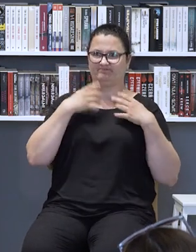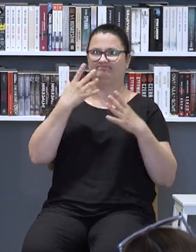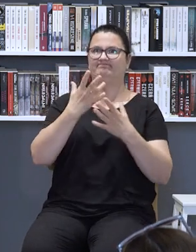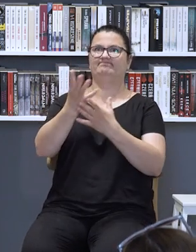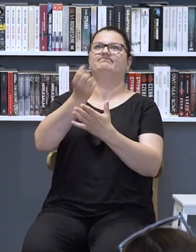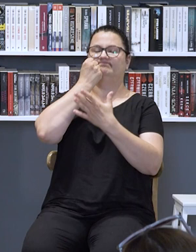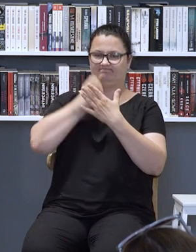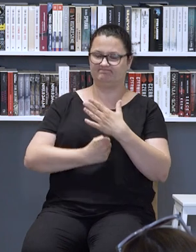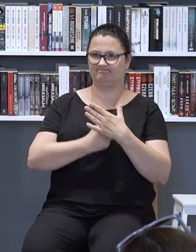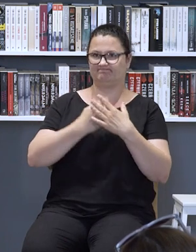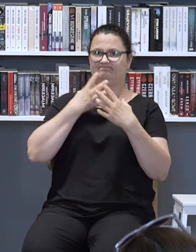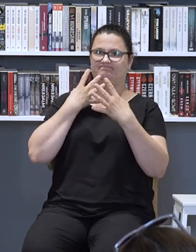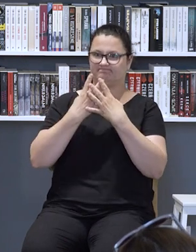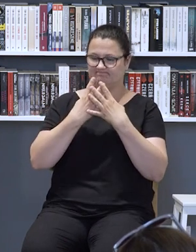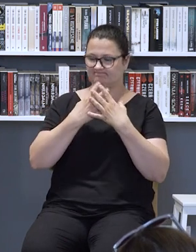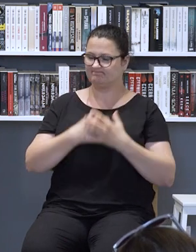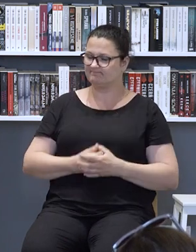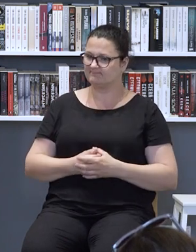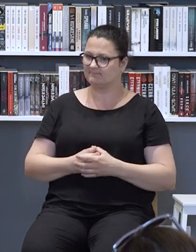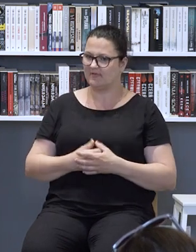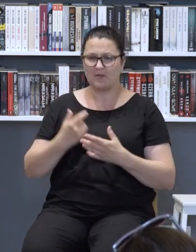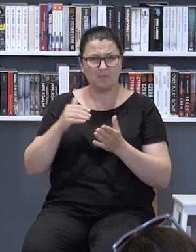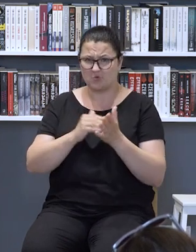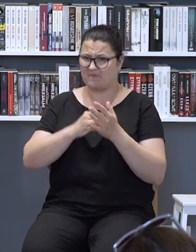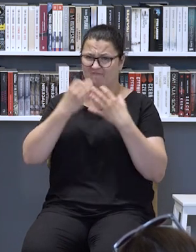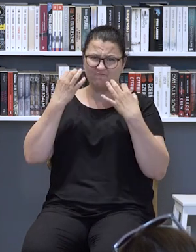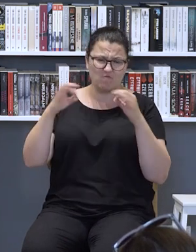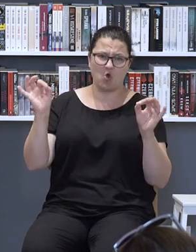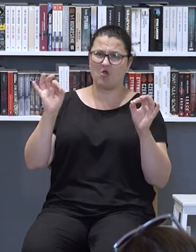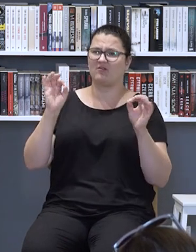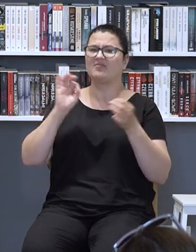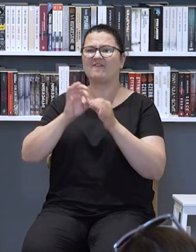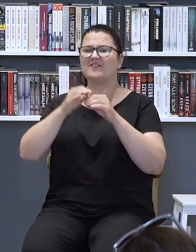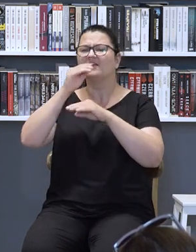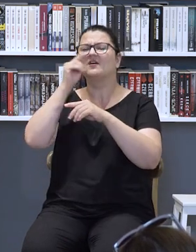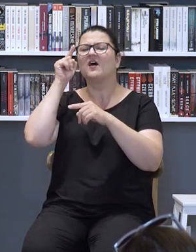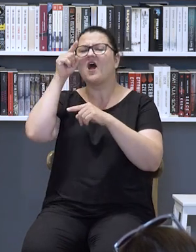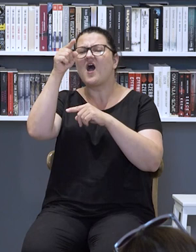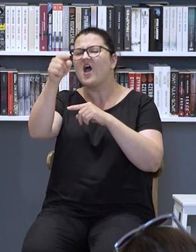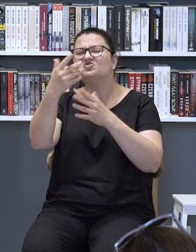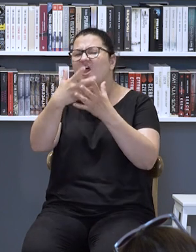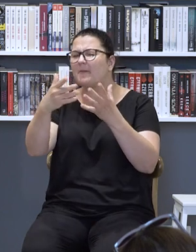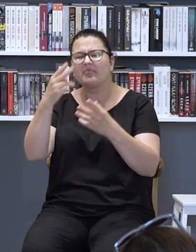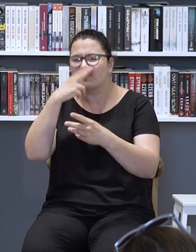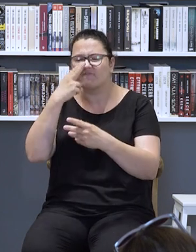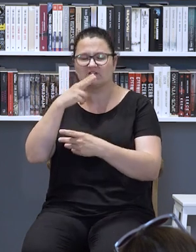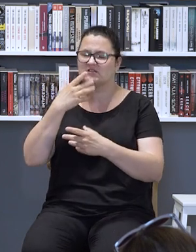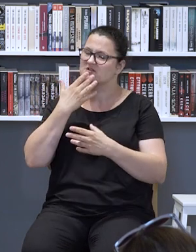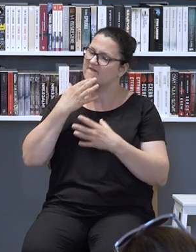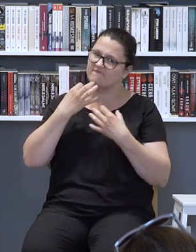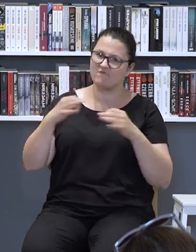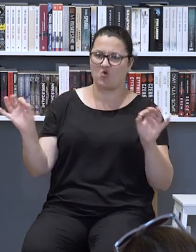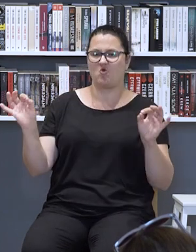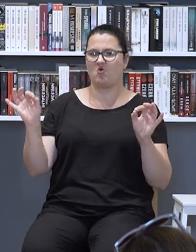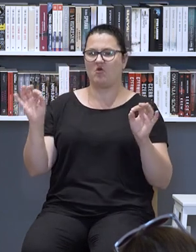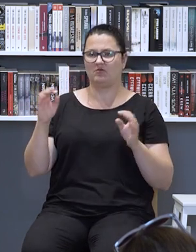którego wewnętrzną potrzebą jest wolność, taka totalna, nawet bez horyzontu, nagle siedzi w